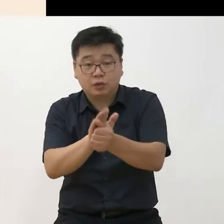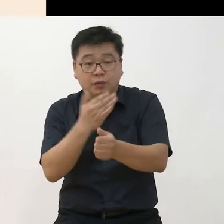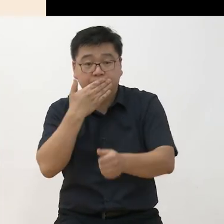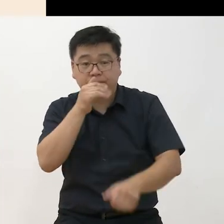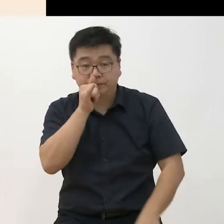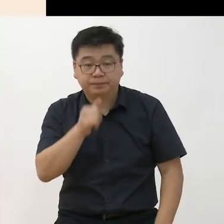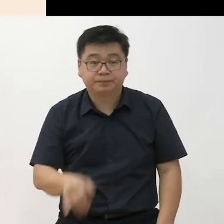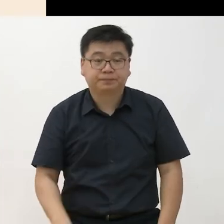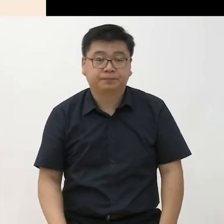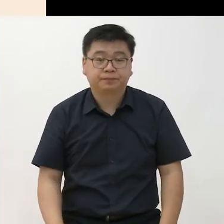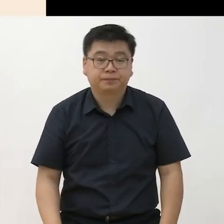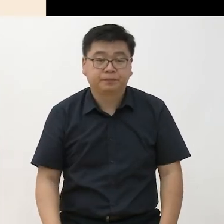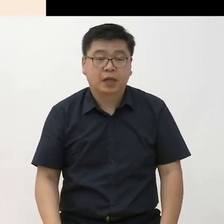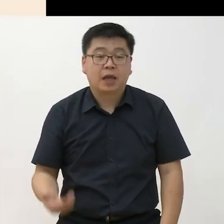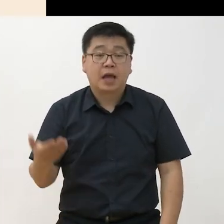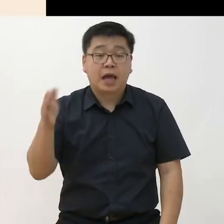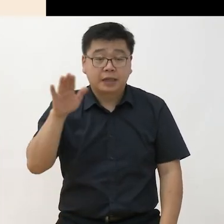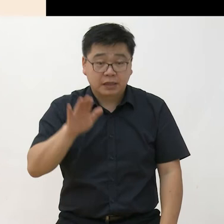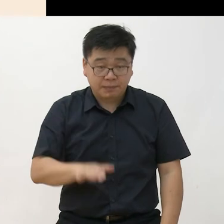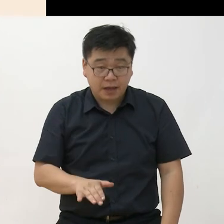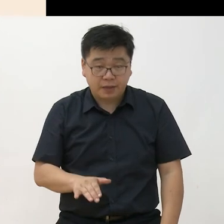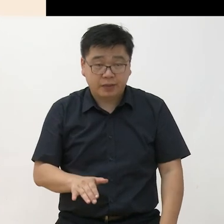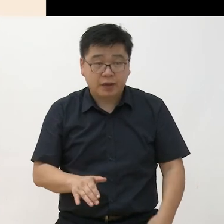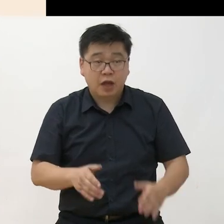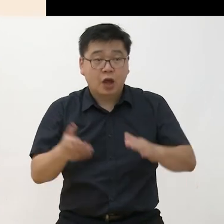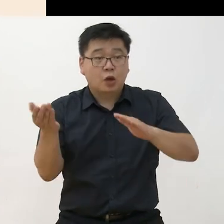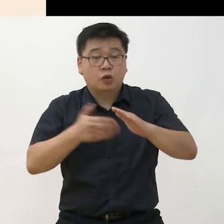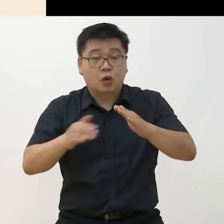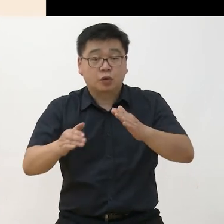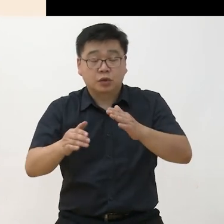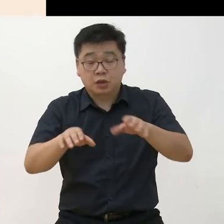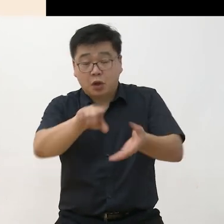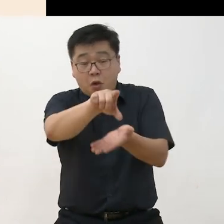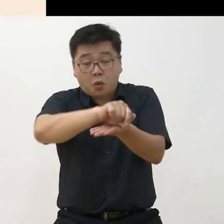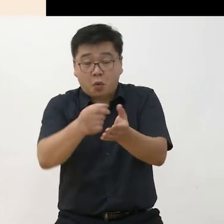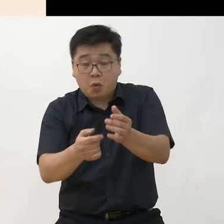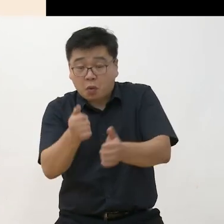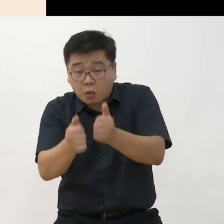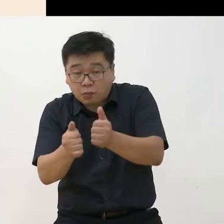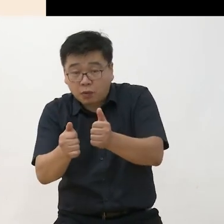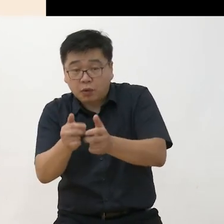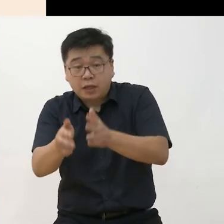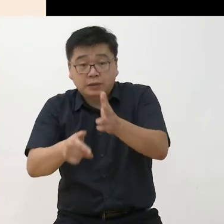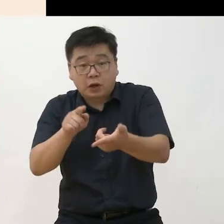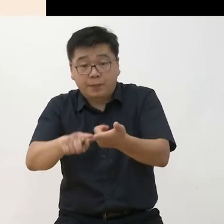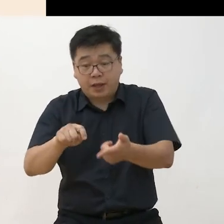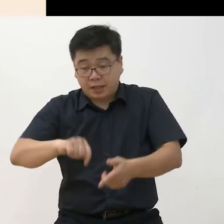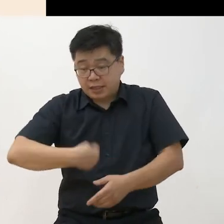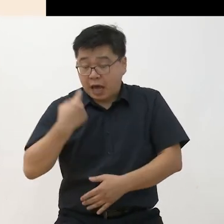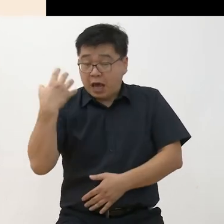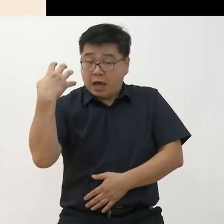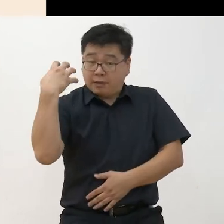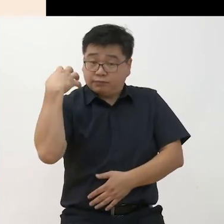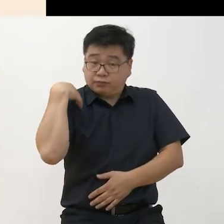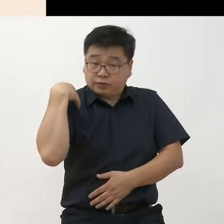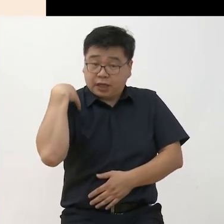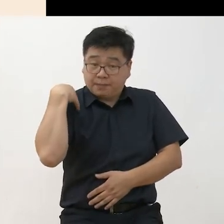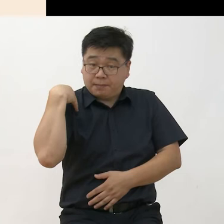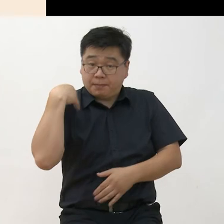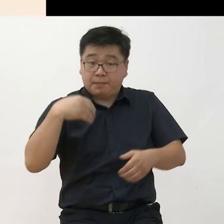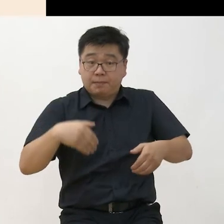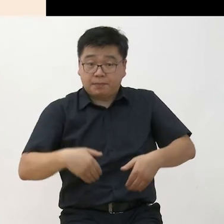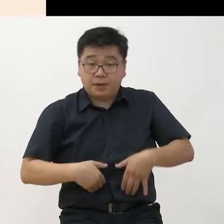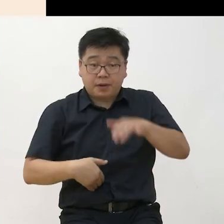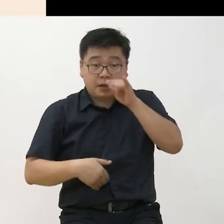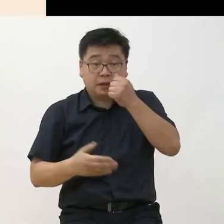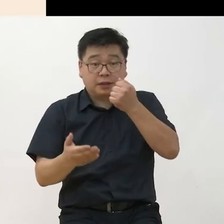지급할 예정입니다. 다만 이제 정시 공모 사업 중에 유일하게 이제 자부담이 있는 사업이 이그 전시 공간 지원 사업입니다. 그래서